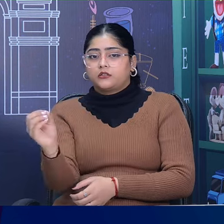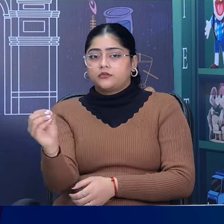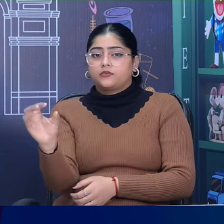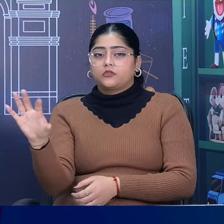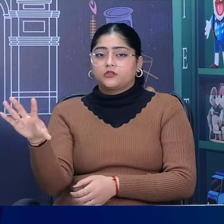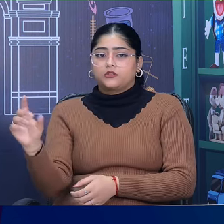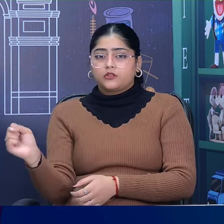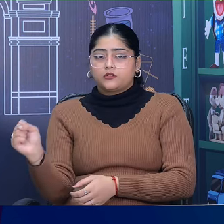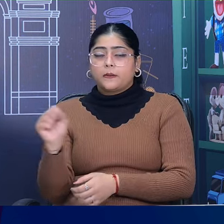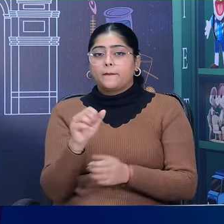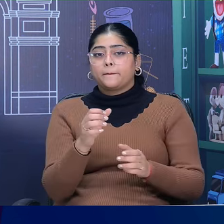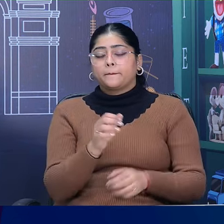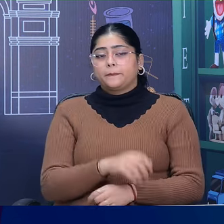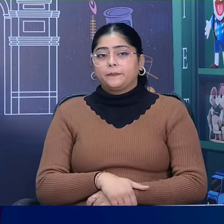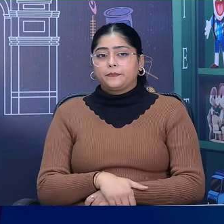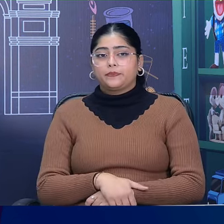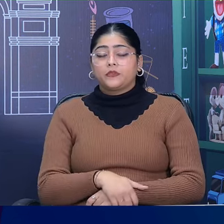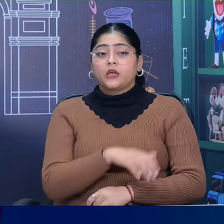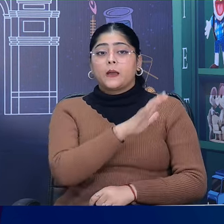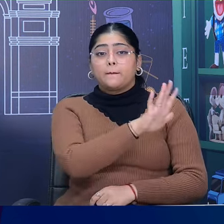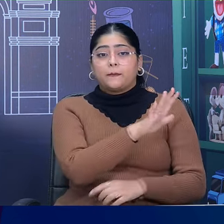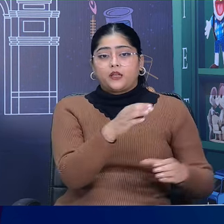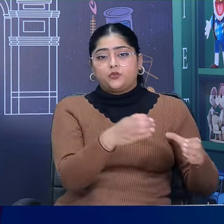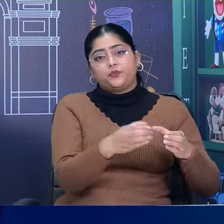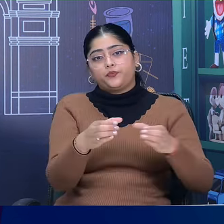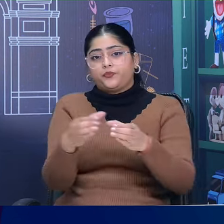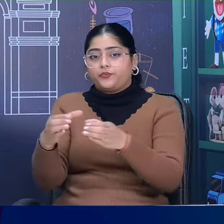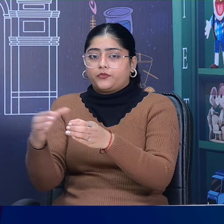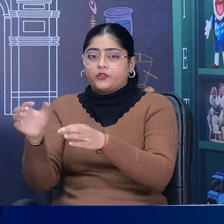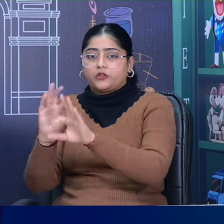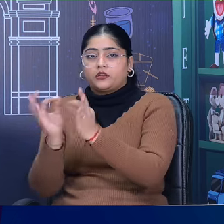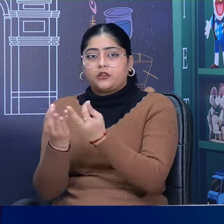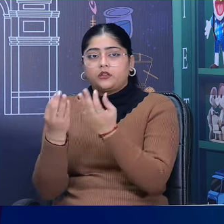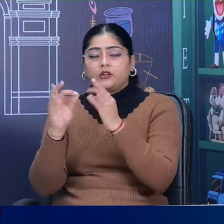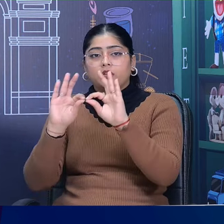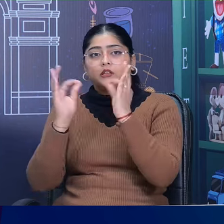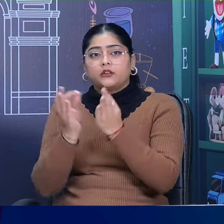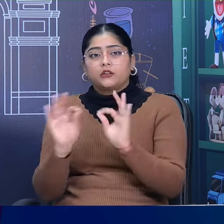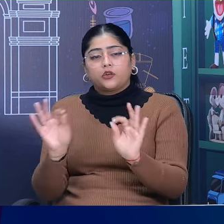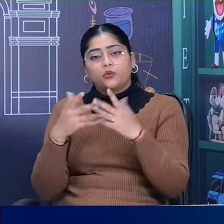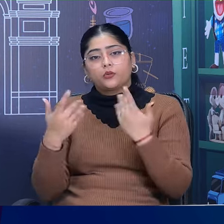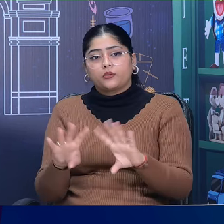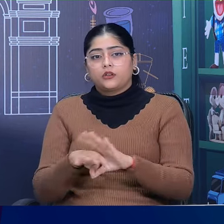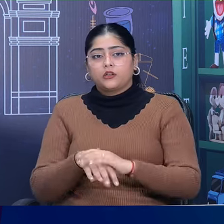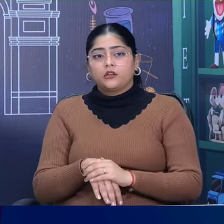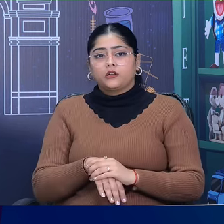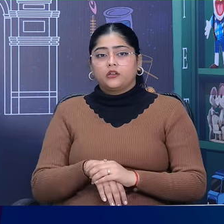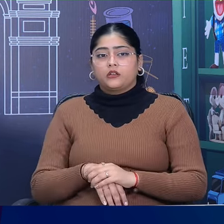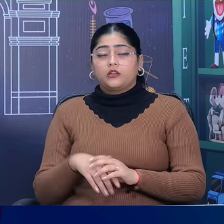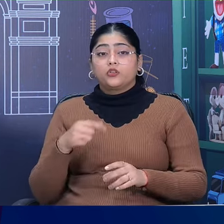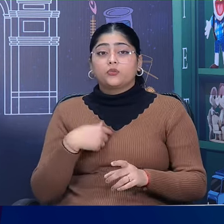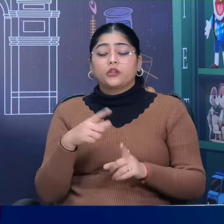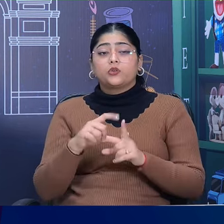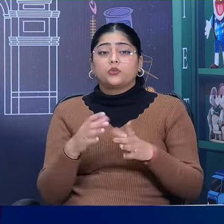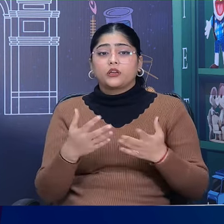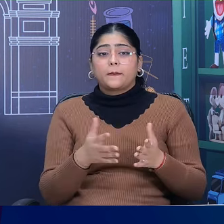मैंने बांटा पांच-पांच बच्चों के जो 10 ग्रुप हो गए ये हो गए मेरे वर्ड ठीक है यानी कि छोटे हिस्से अब मैं इन पांच-पांच बच्चों के